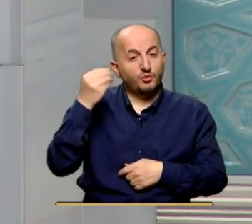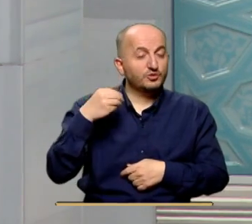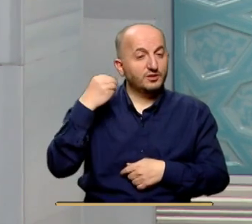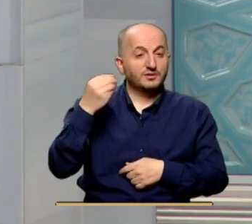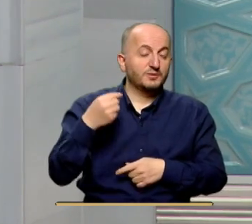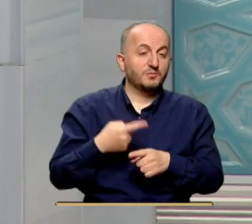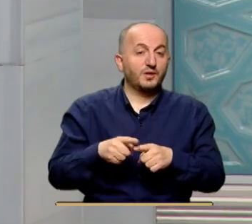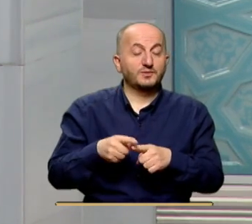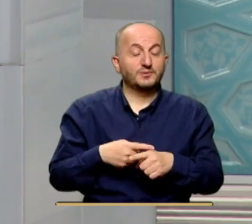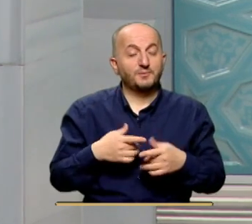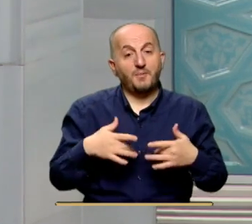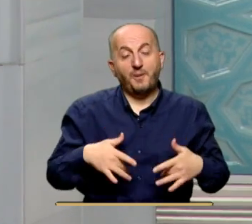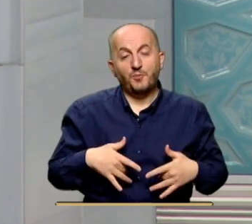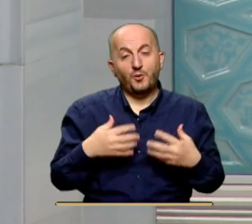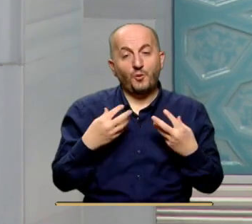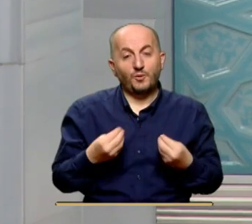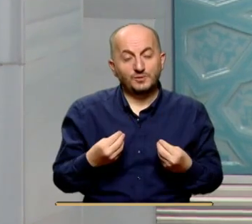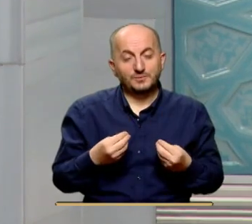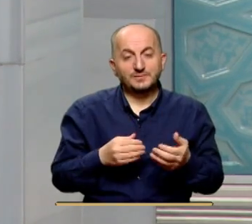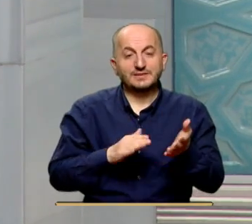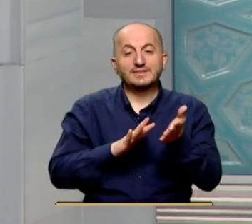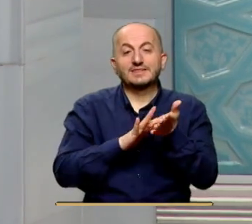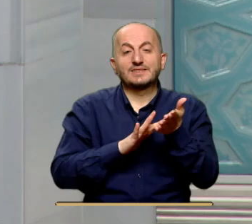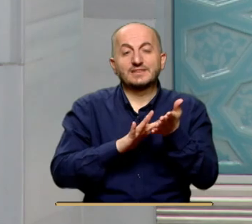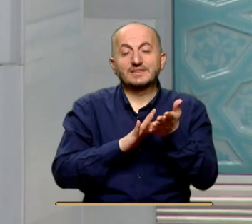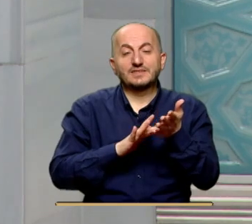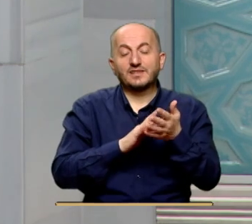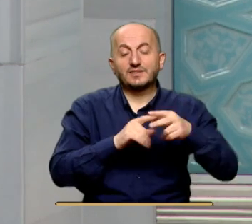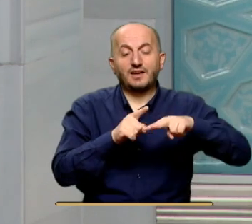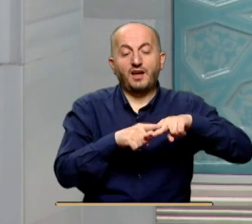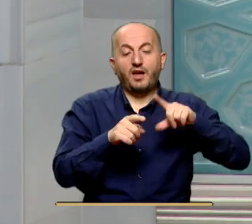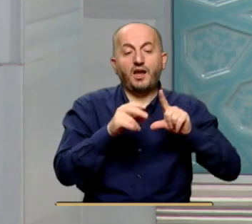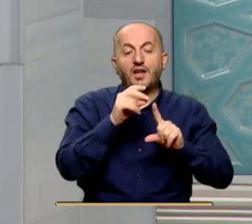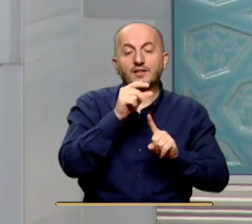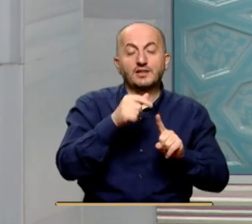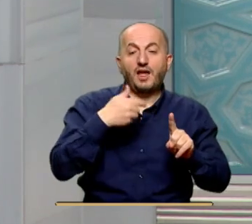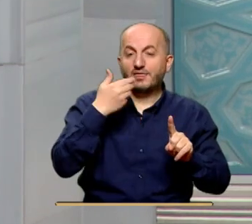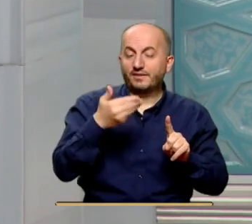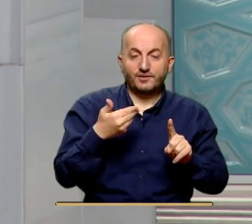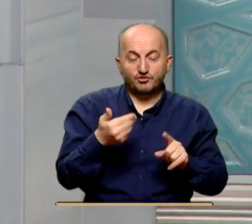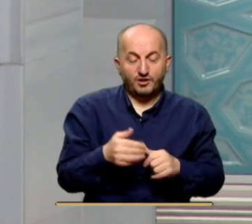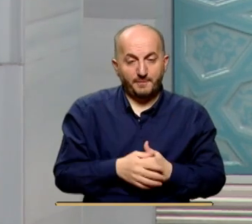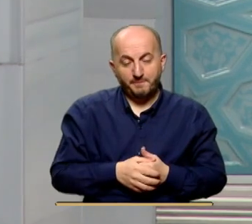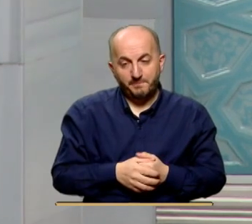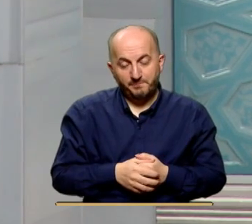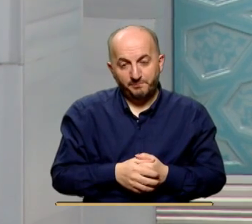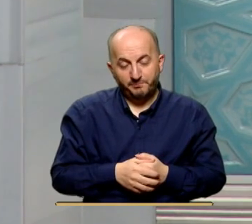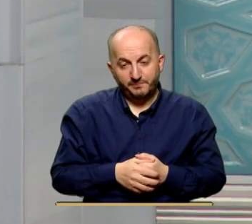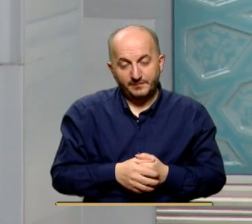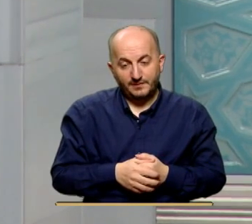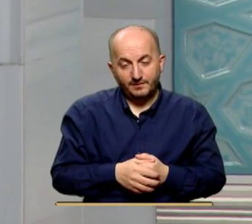şu paylaşımı çok hoşuma gitti ki onu Kınalı Ali'yi anlatacağım size inşallah. Diyor ki,